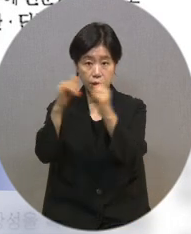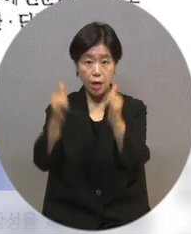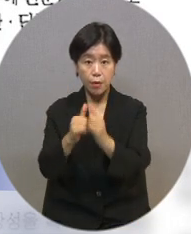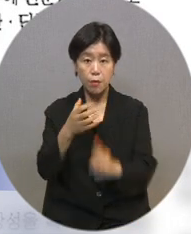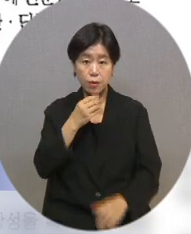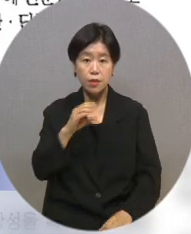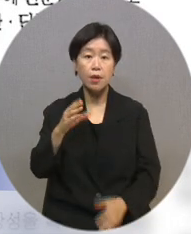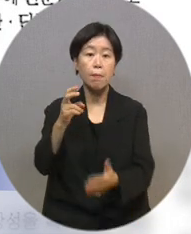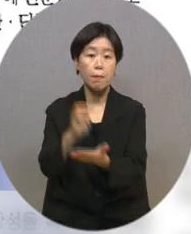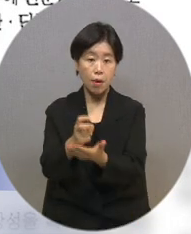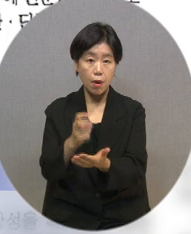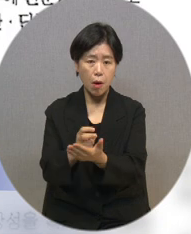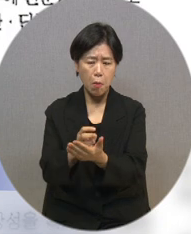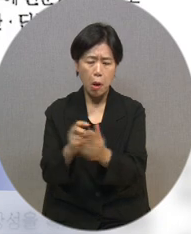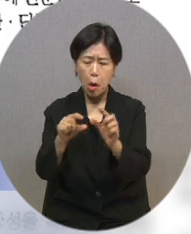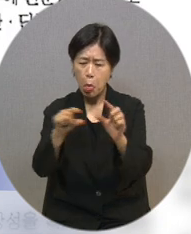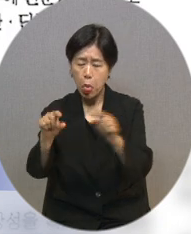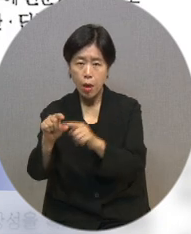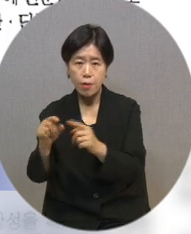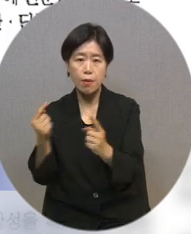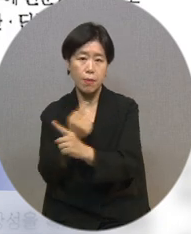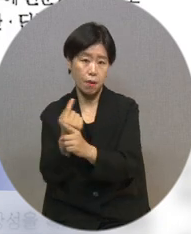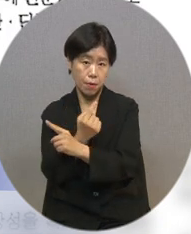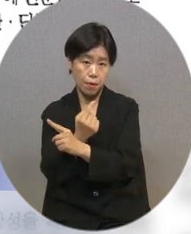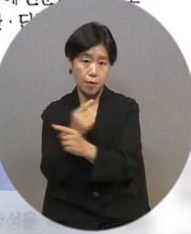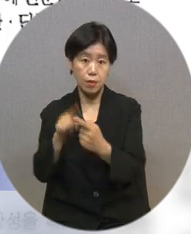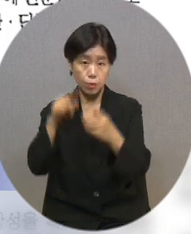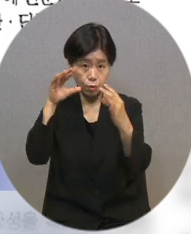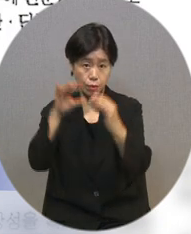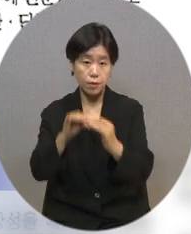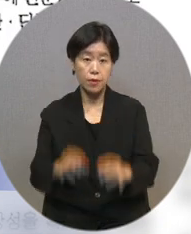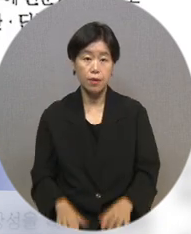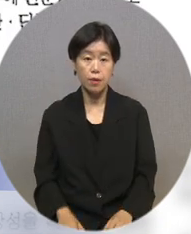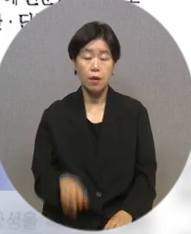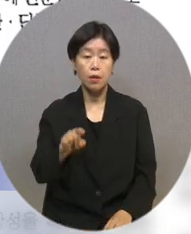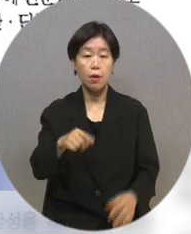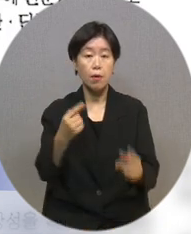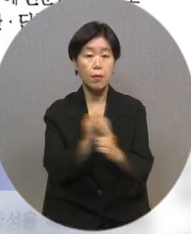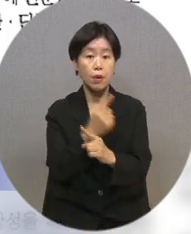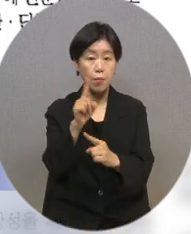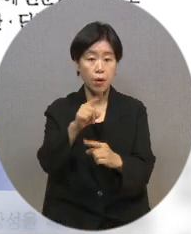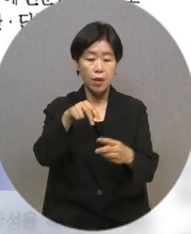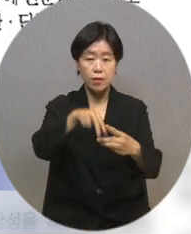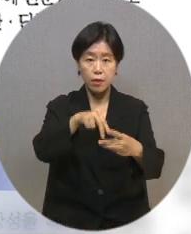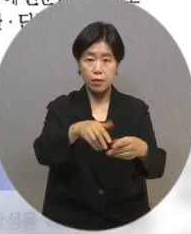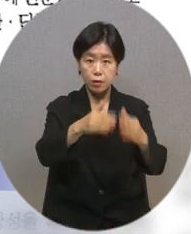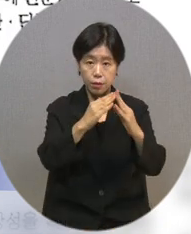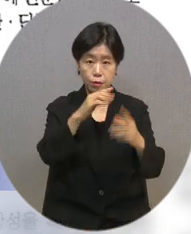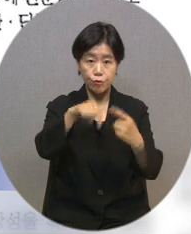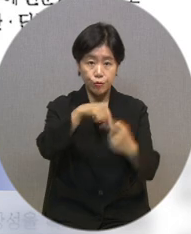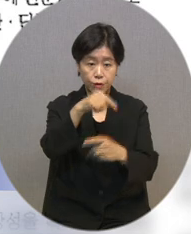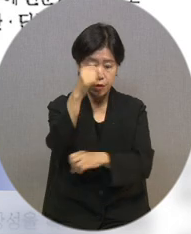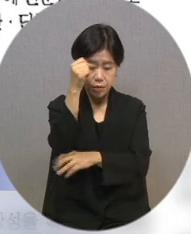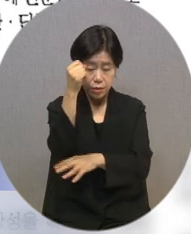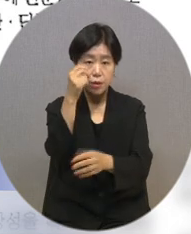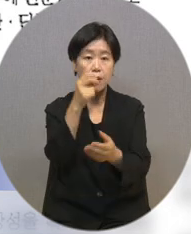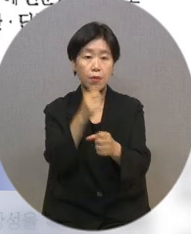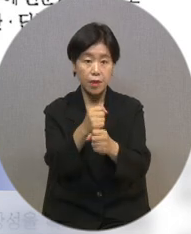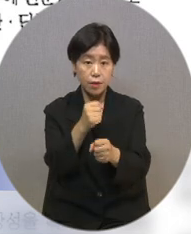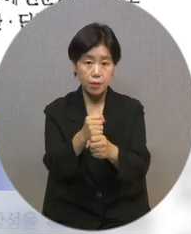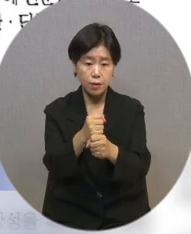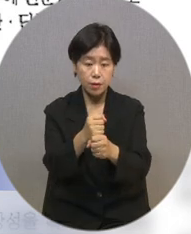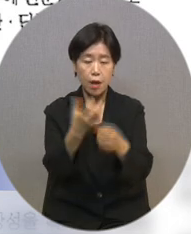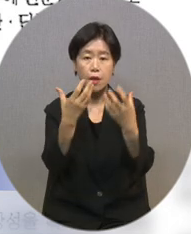사법 시행령 일부 개정령안을 의결했고 이번 개정하는 센터에 설치 운영 근거를 마련하는